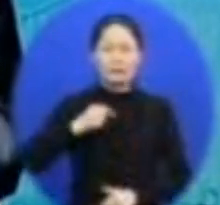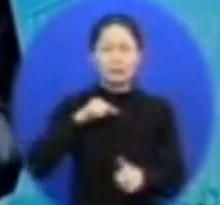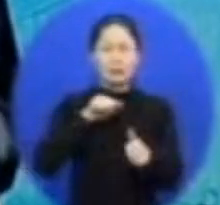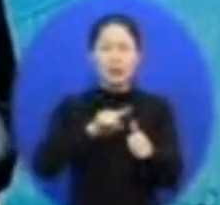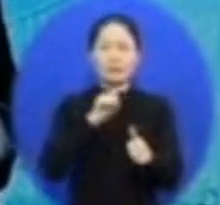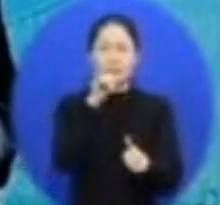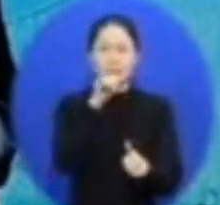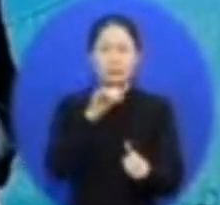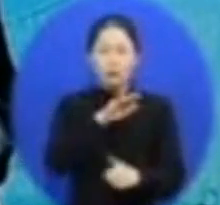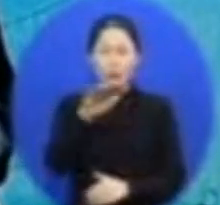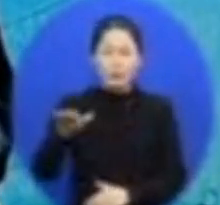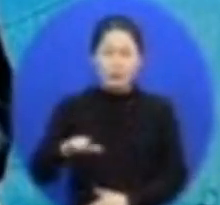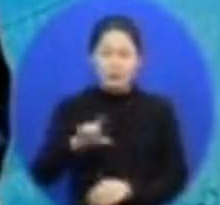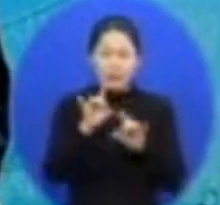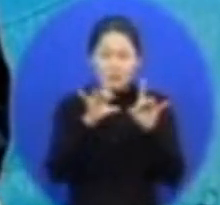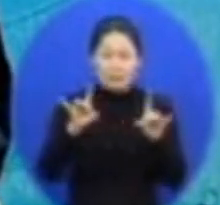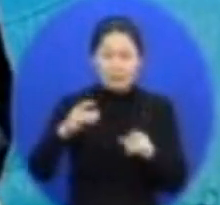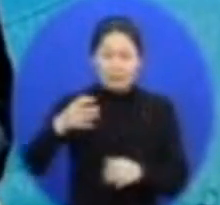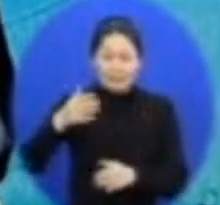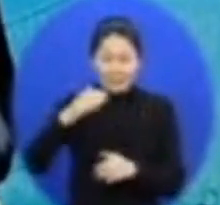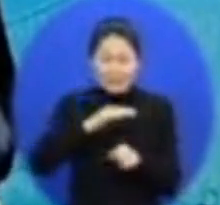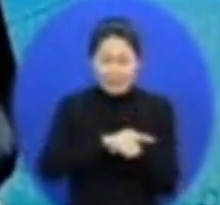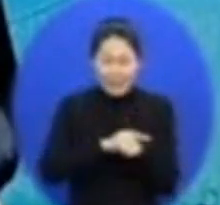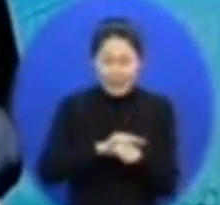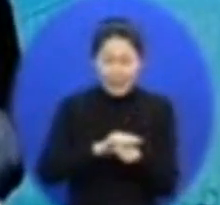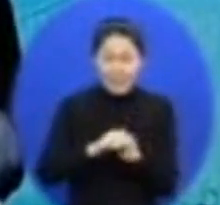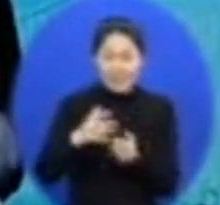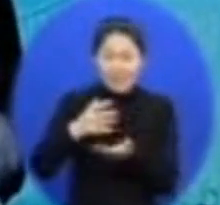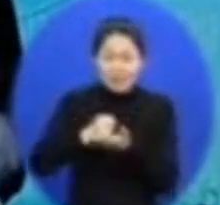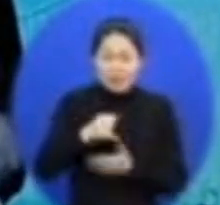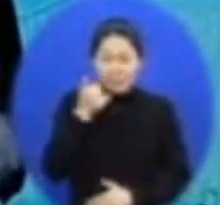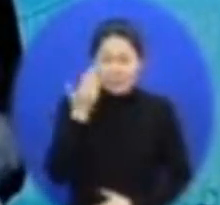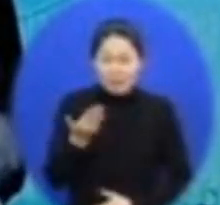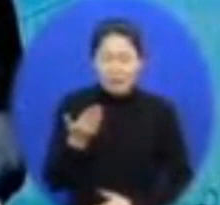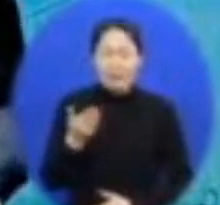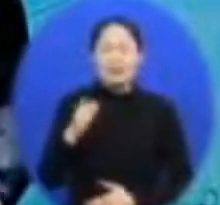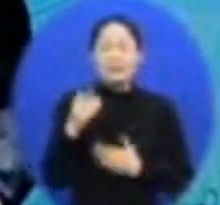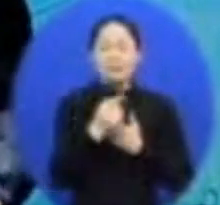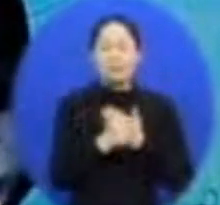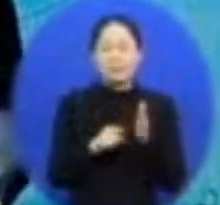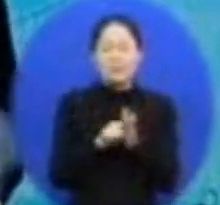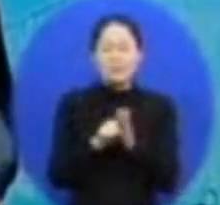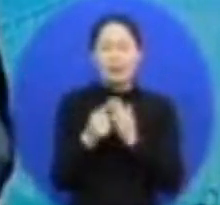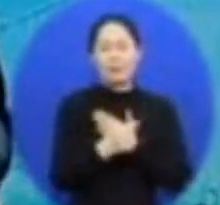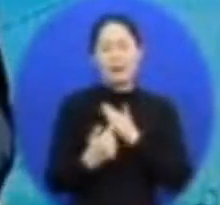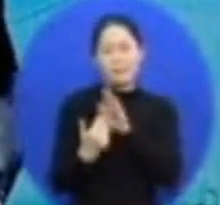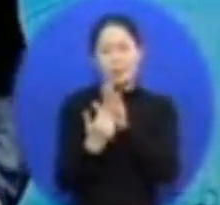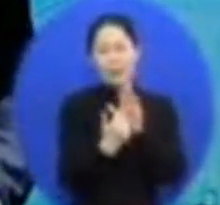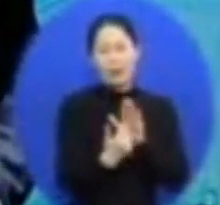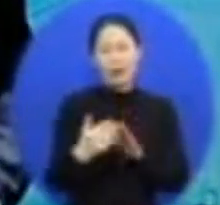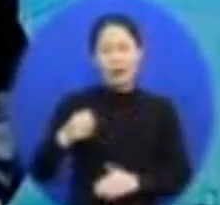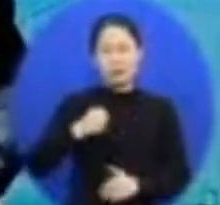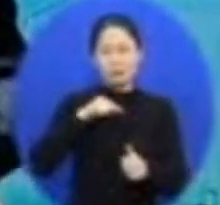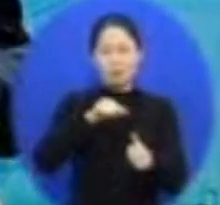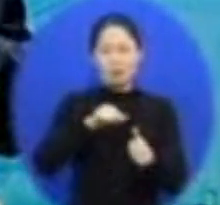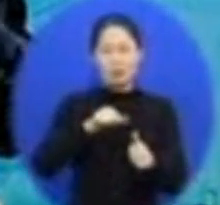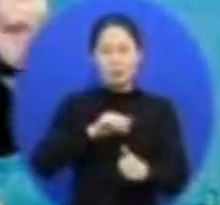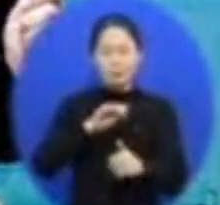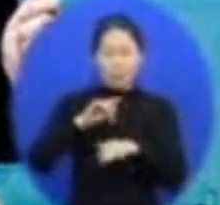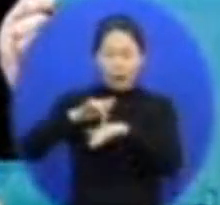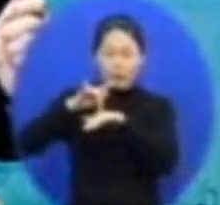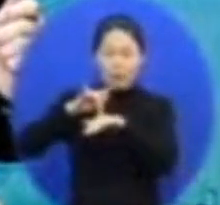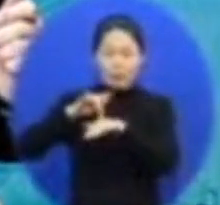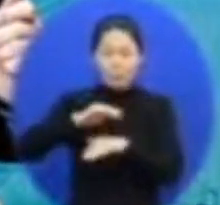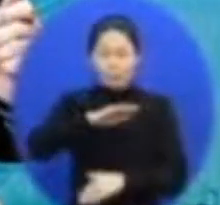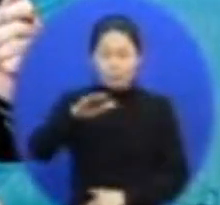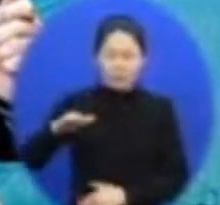지금 하나하나 잘 챙기고 있는 거죠 4 믿음의 방패를 가지라 마귀가 우리에게 계속